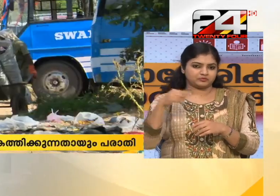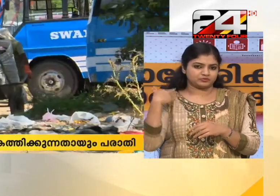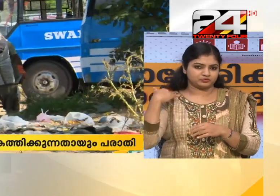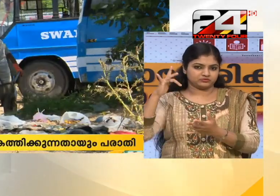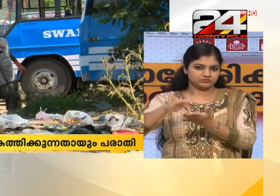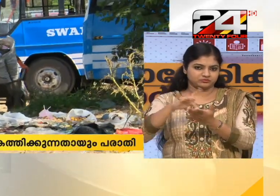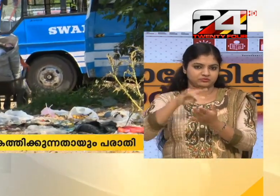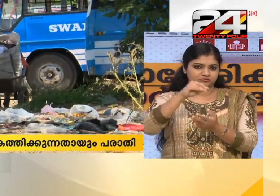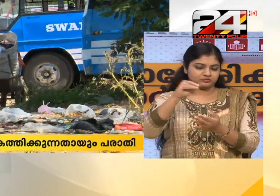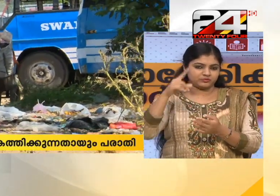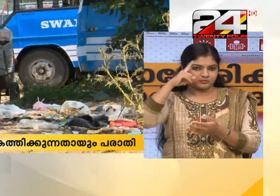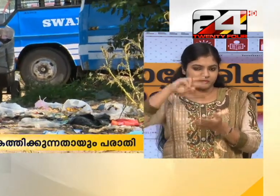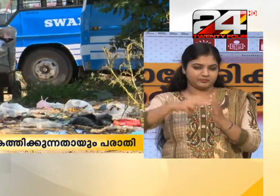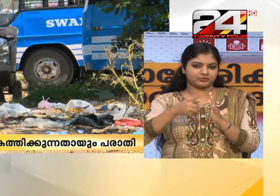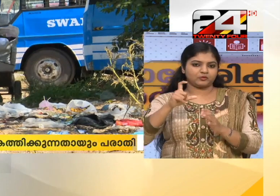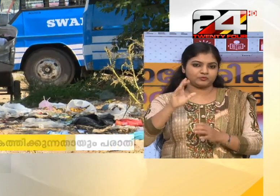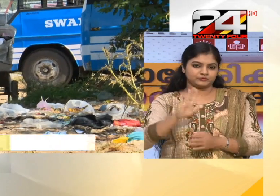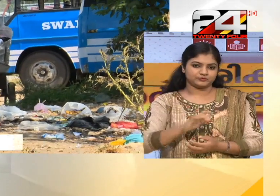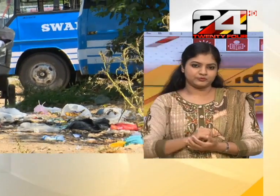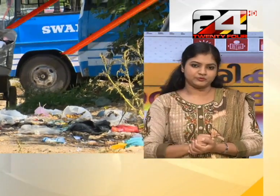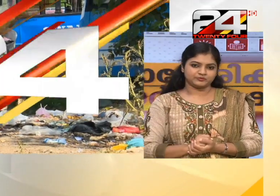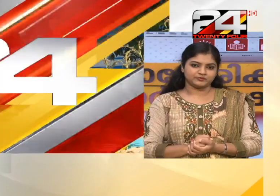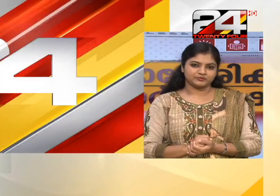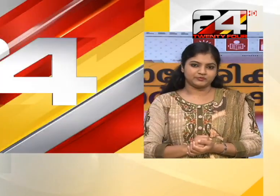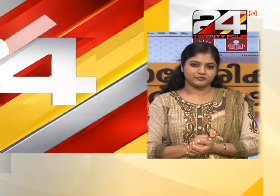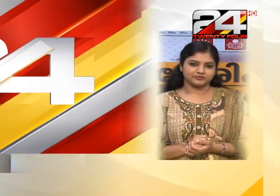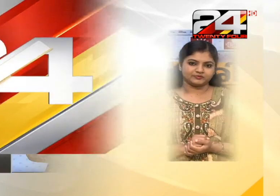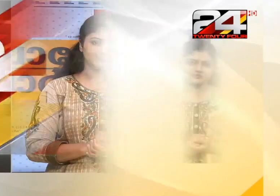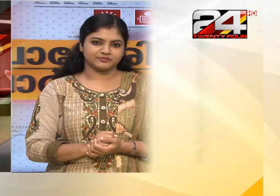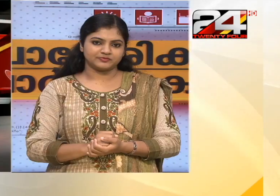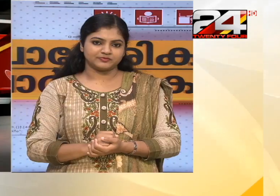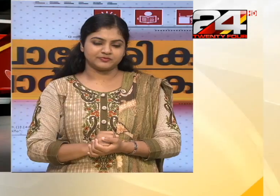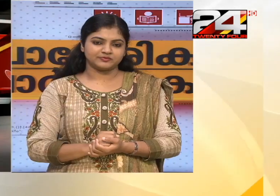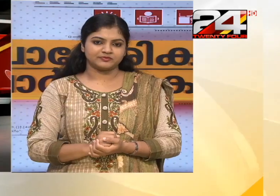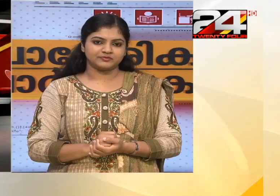നിയോഗിക്കാനുള്ള ആലോചനയിലാണ് നഗരസഭ. 24 പത്തനംതിട്ട.